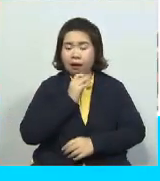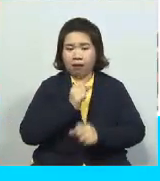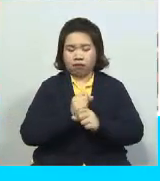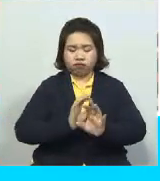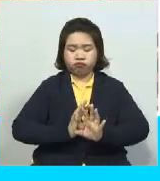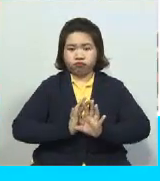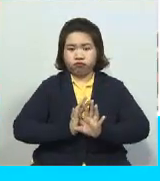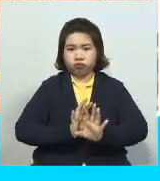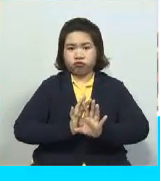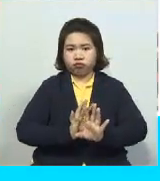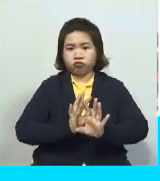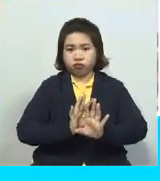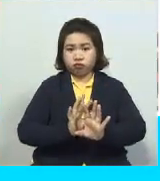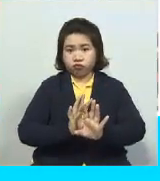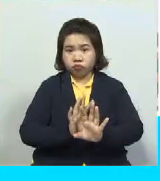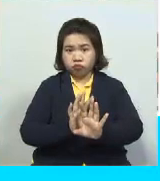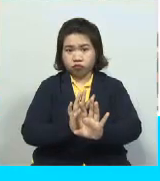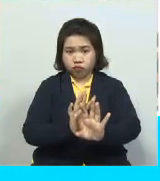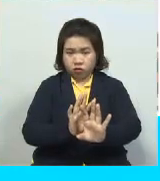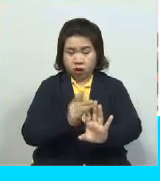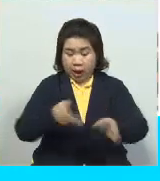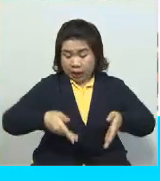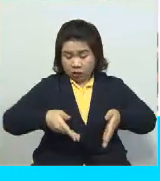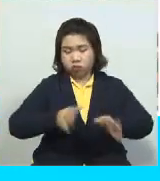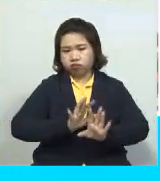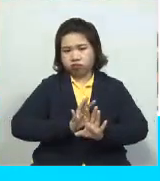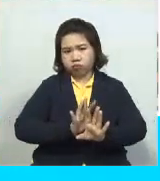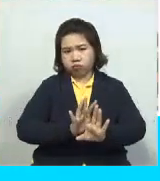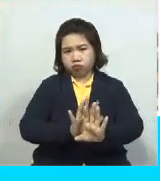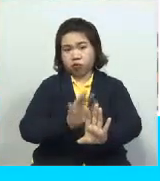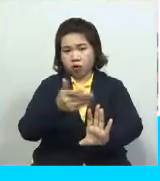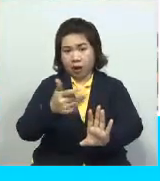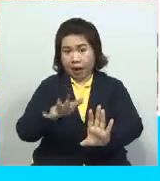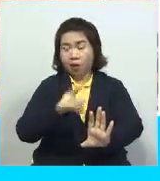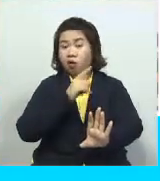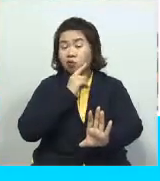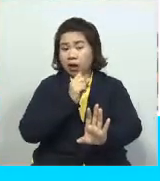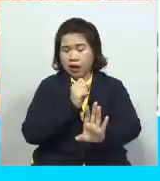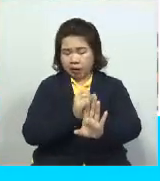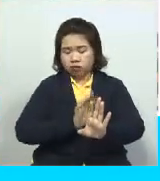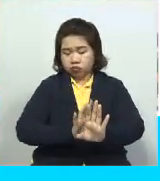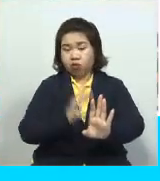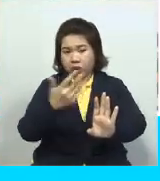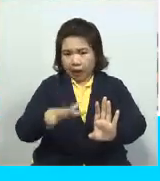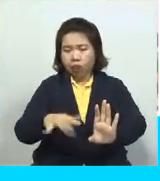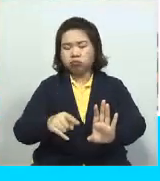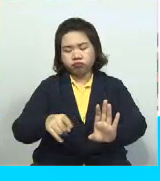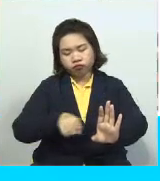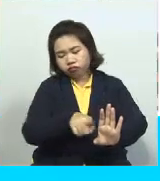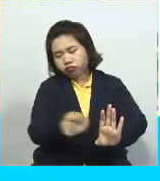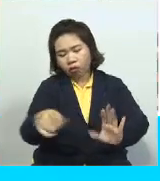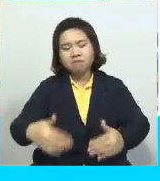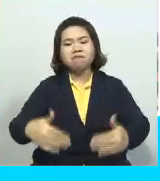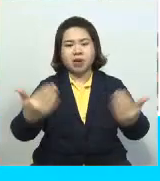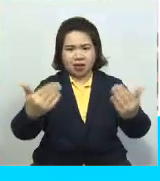นเนี่ยผ่านเส้นทางเราเส้นทางใดที่สามารถเปิดการจราจรได้จากการซักซ้